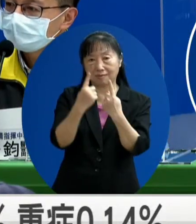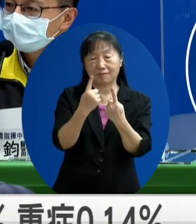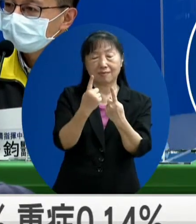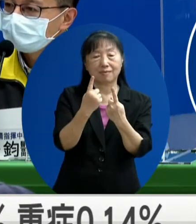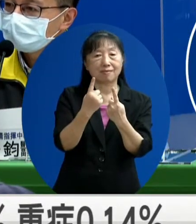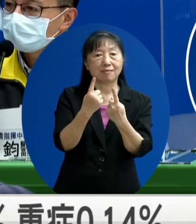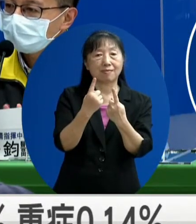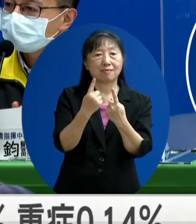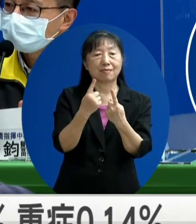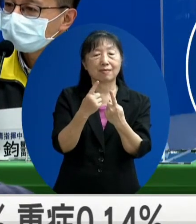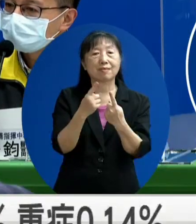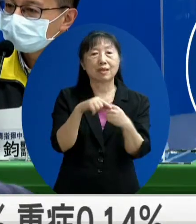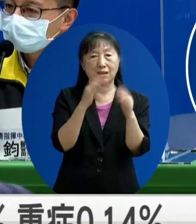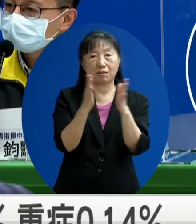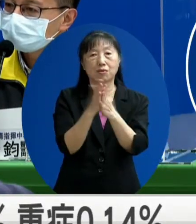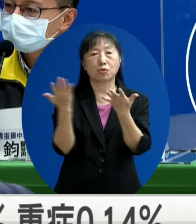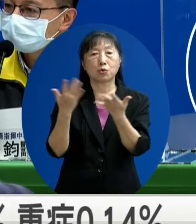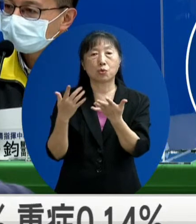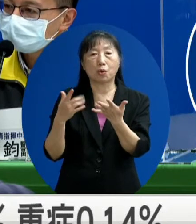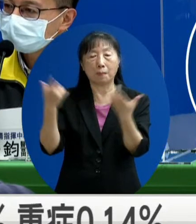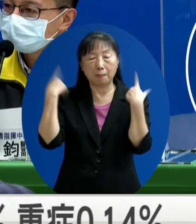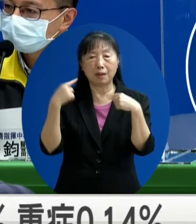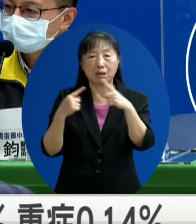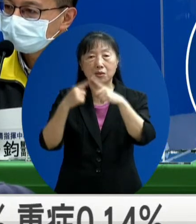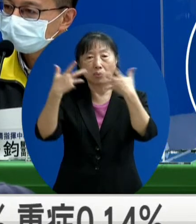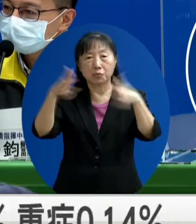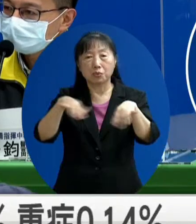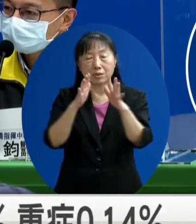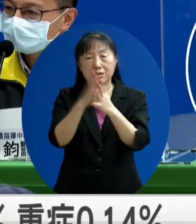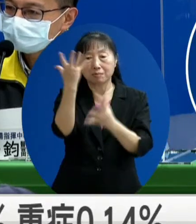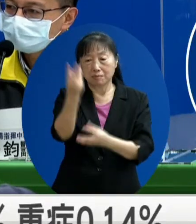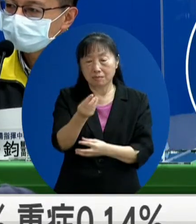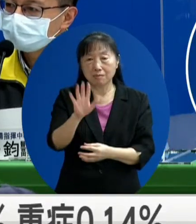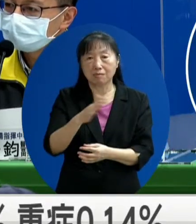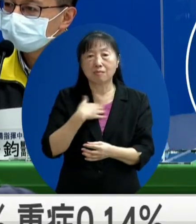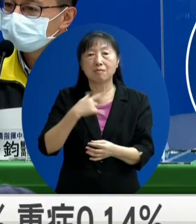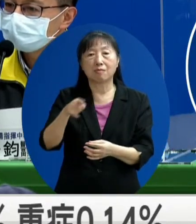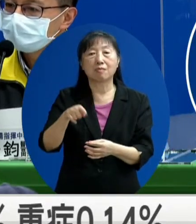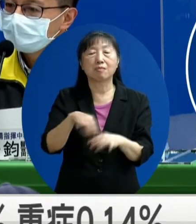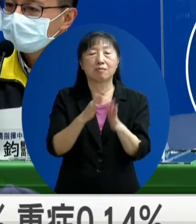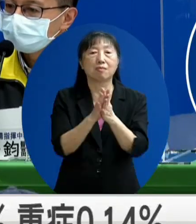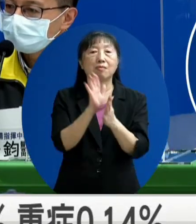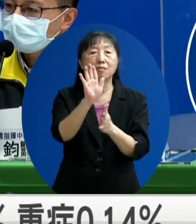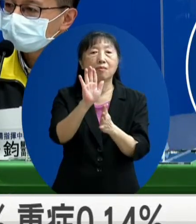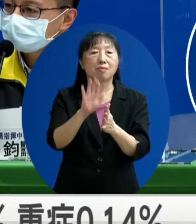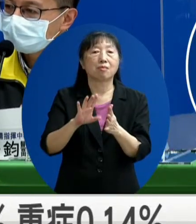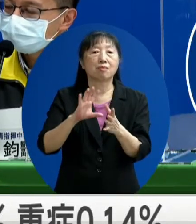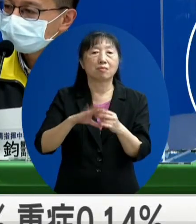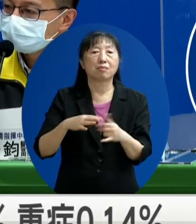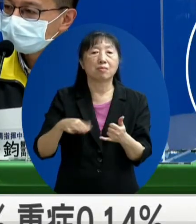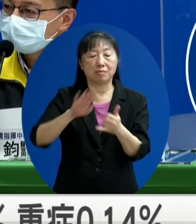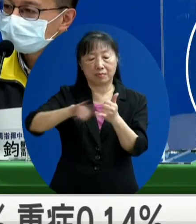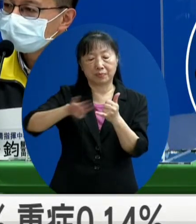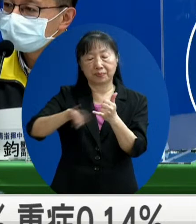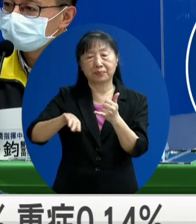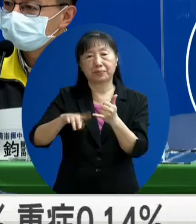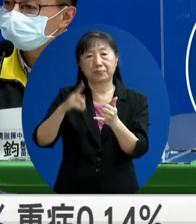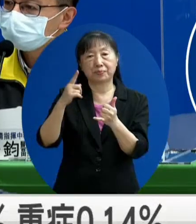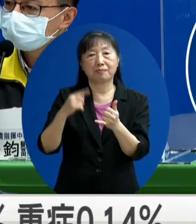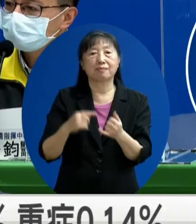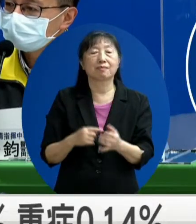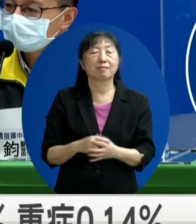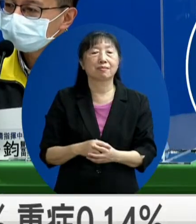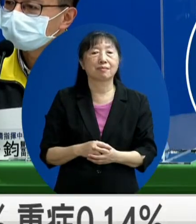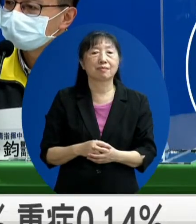经在过高峰哈，那中部这边大概持平，已经有在下降的一个趋势。主要还是南部这一边的